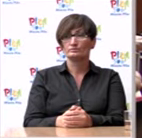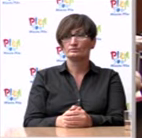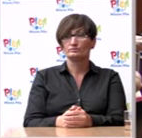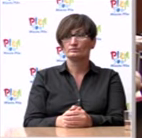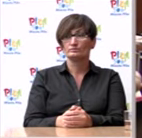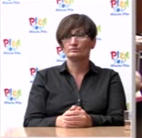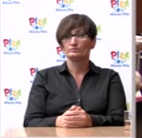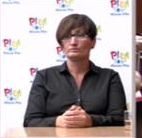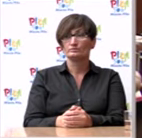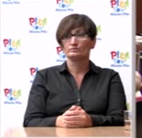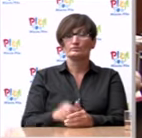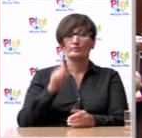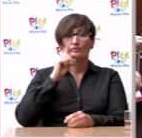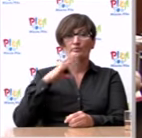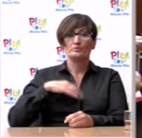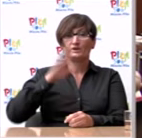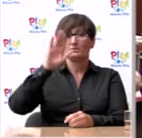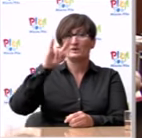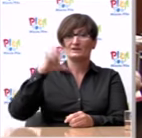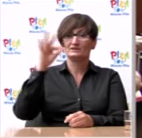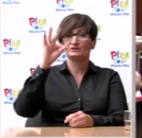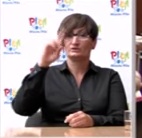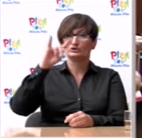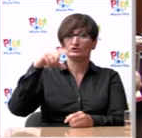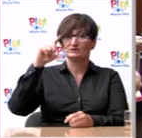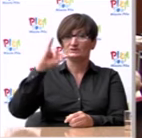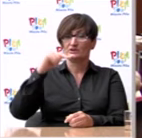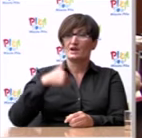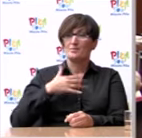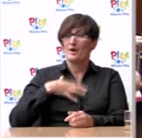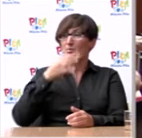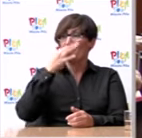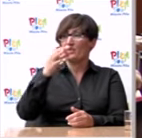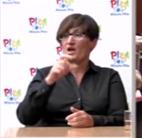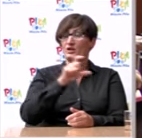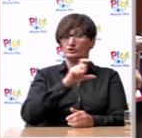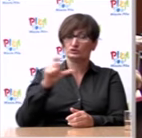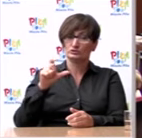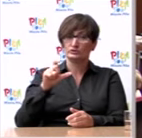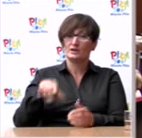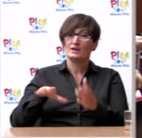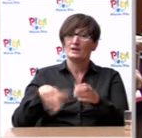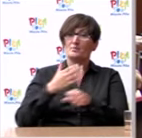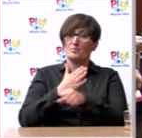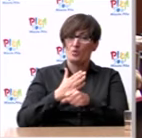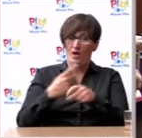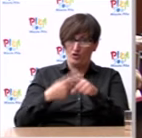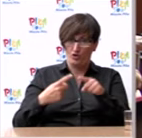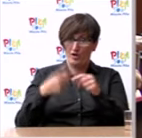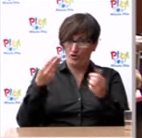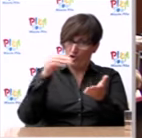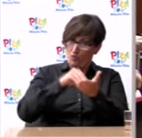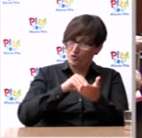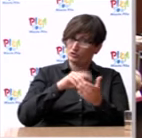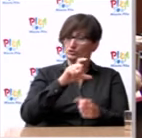Pan przewodniczący Włodzimierz Bystrzycki. A Piła coś dołoży? Pan prezydent Szef coś dołoży do tej sali? Mamy takie możliwości? Bardzo